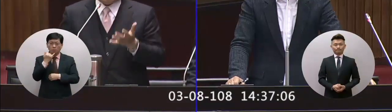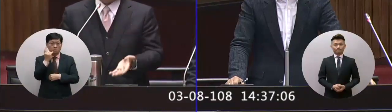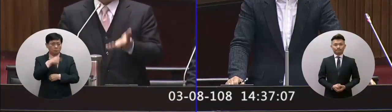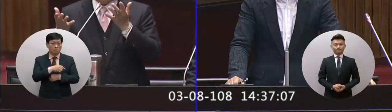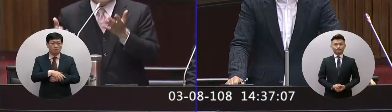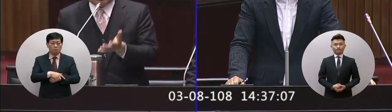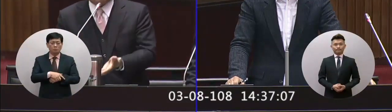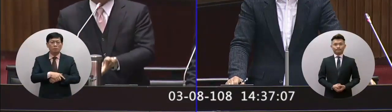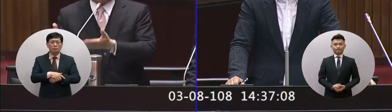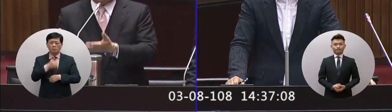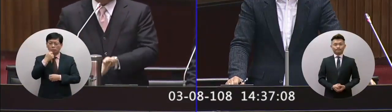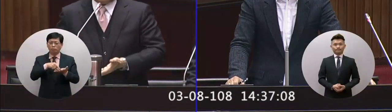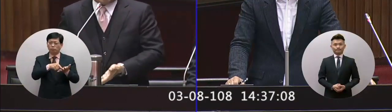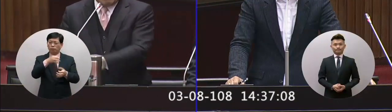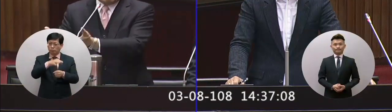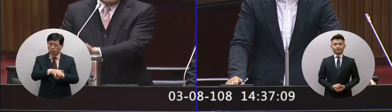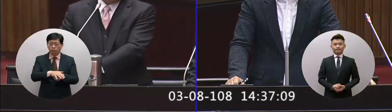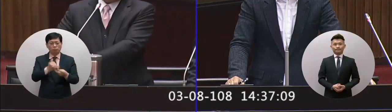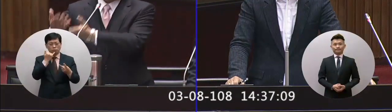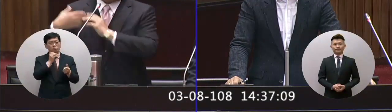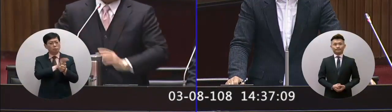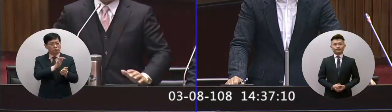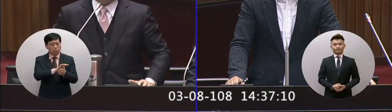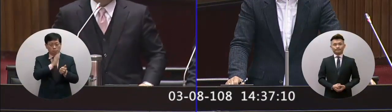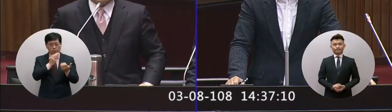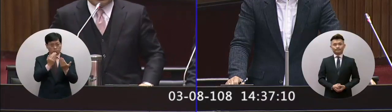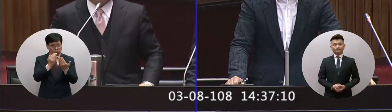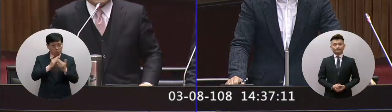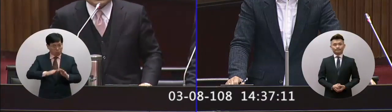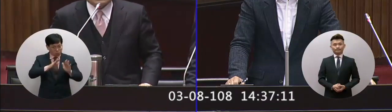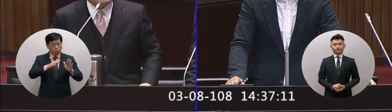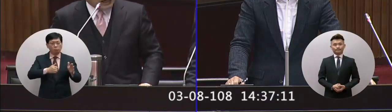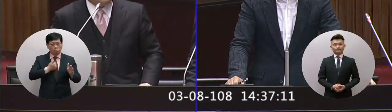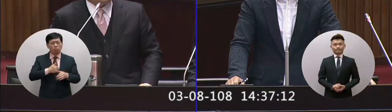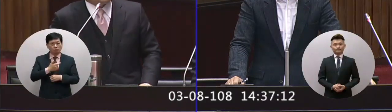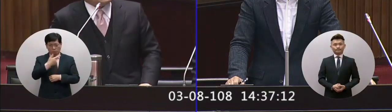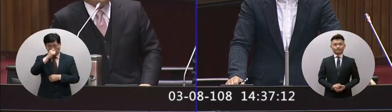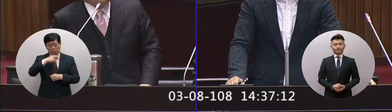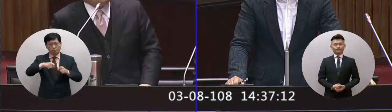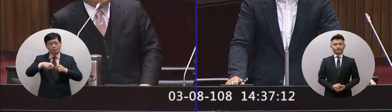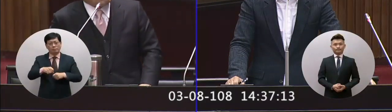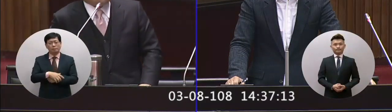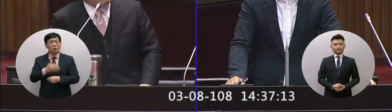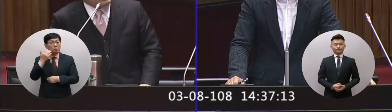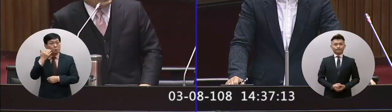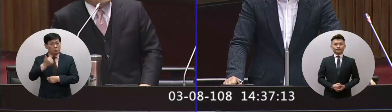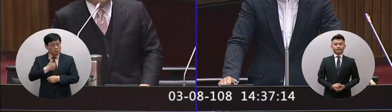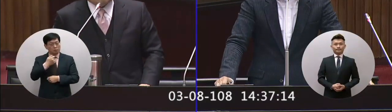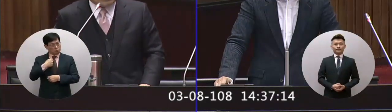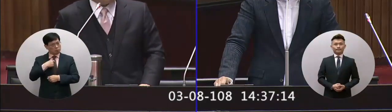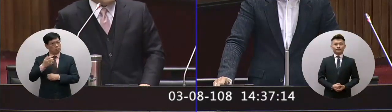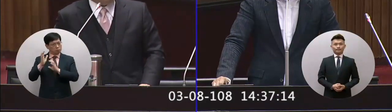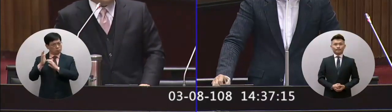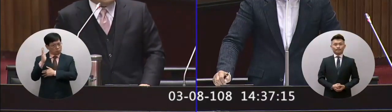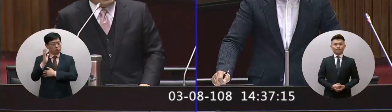他們可以怎麼有在調補助幫忙可以討好這都是很好的政策如果負擔不